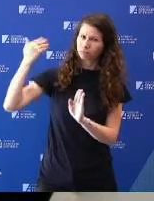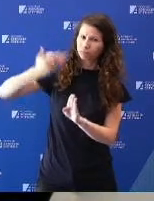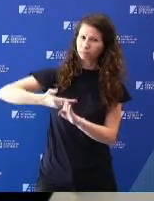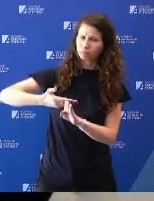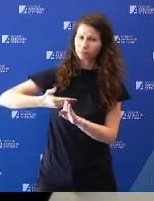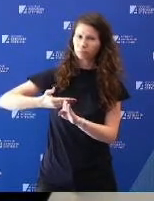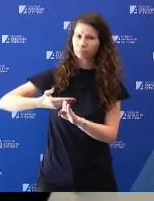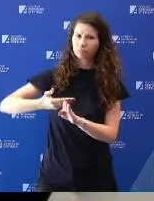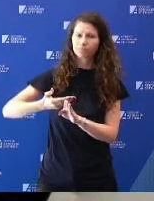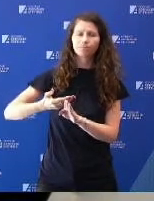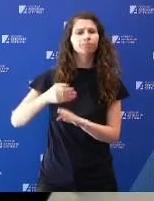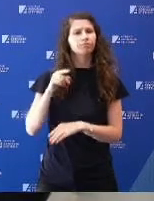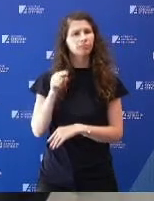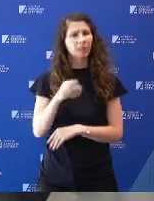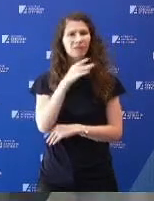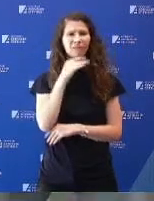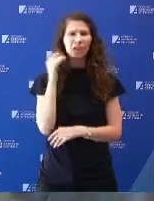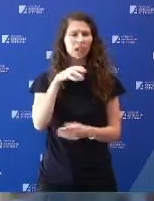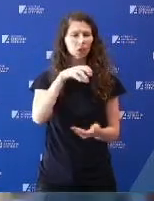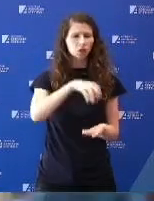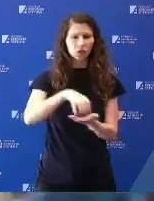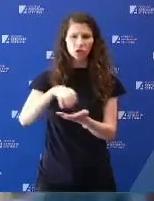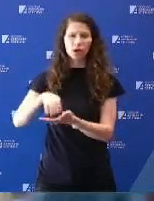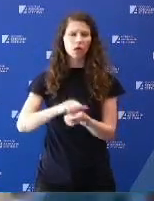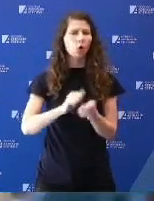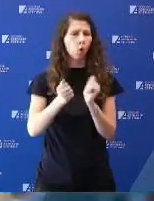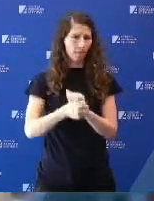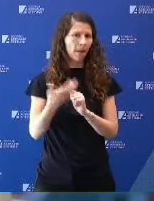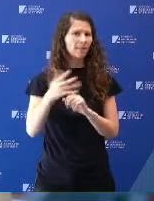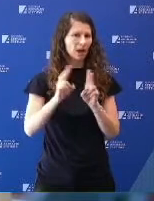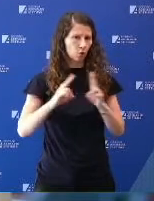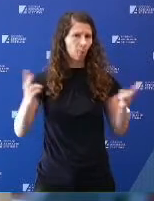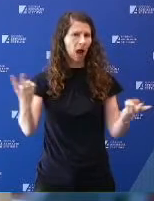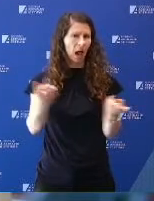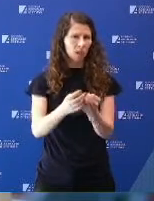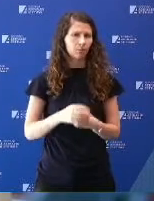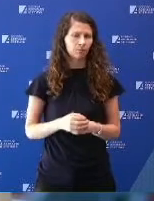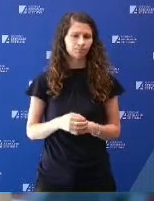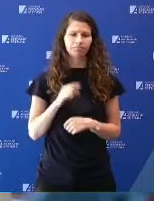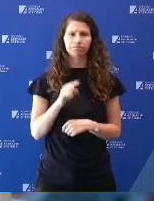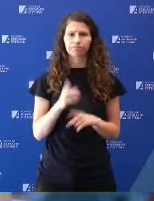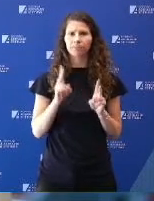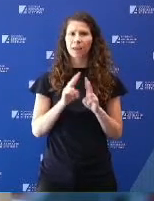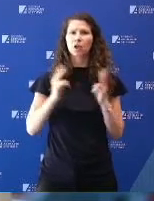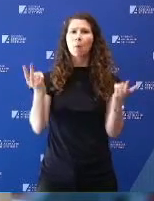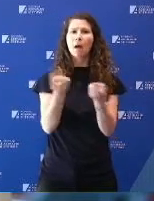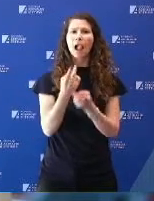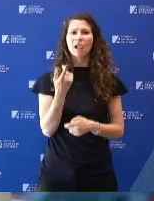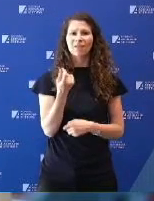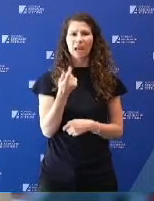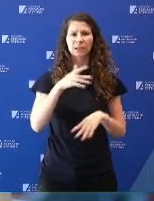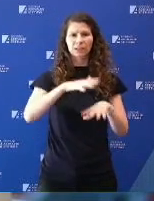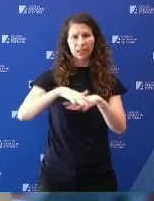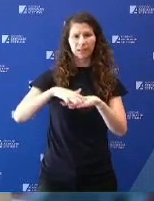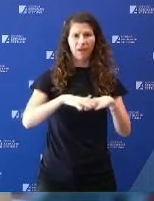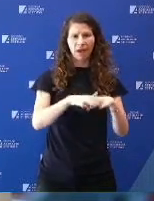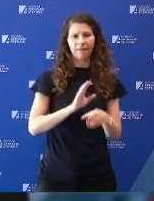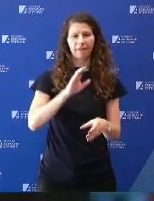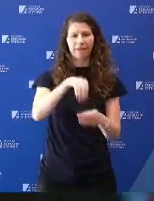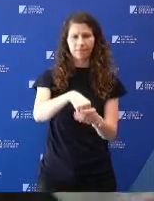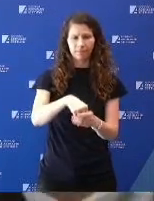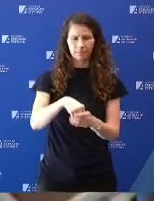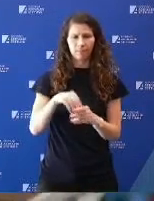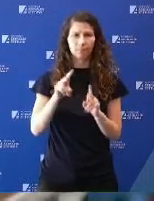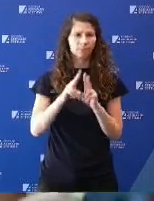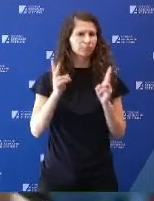es ist so, dass viele Städte globaler geworden sind. Sie sind Teil eines globalen Finanznetzwerks. Teil eines